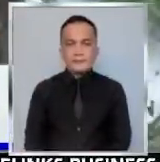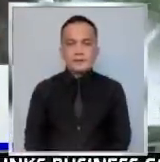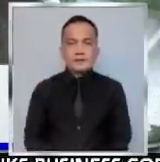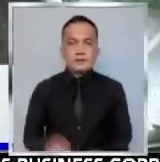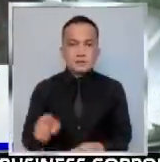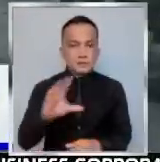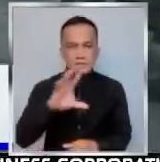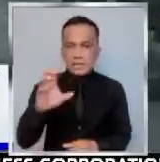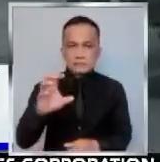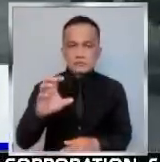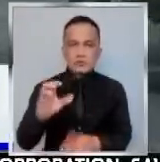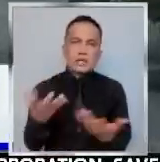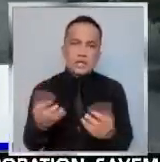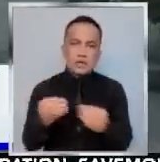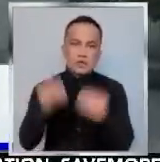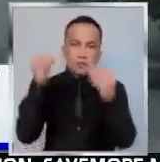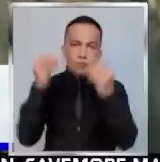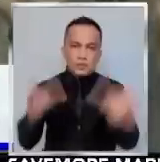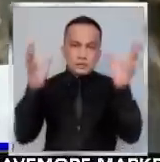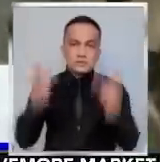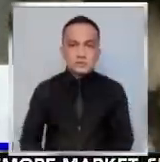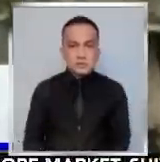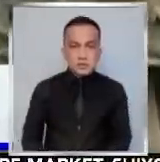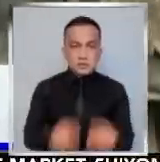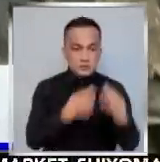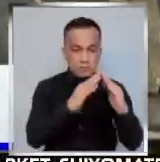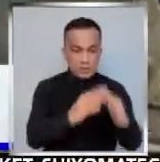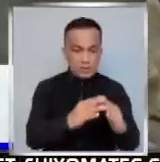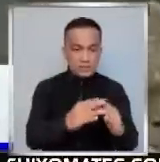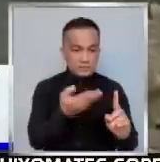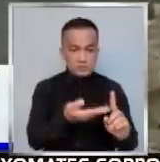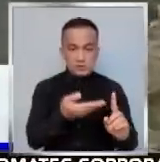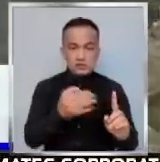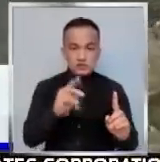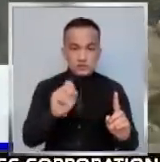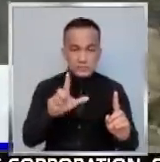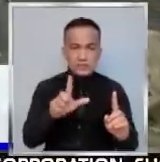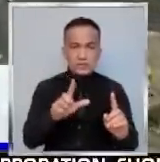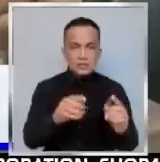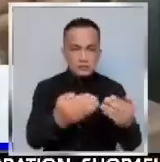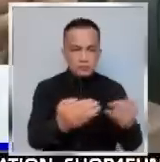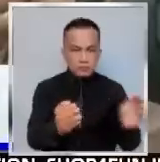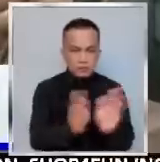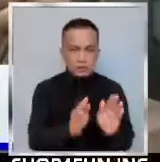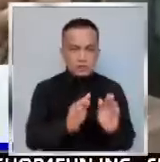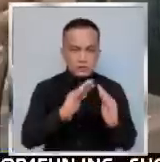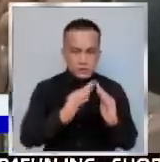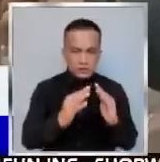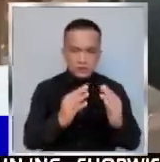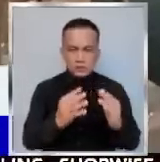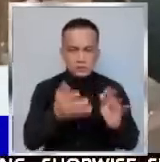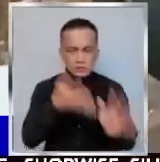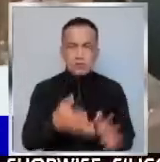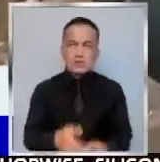na mapapakinabangan. Kabilang na ang tahanan ni Judel na tanging tabla at yero na lang ang natira. Inabutan ko na lang pong ganito